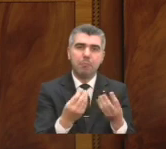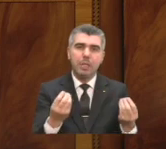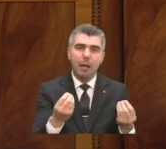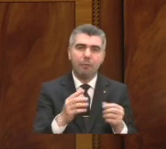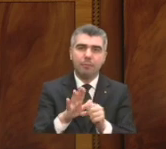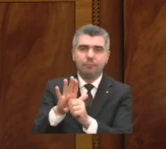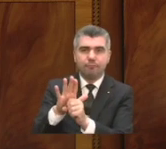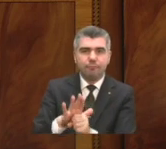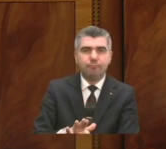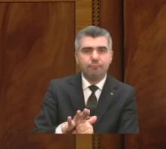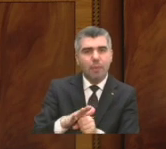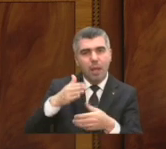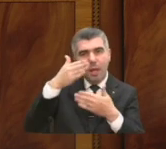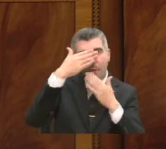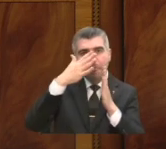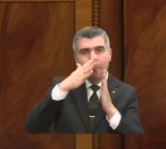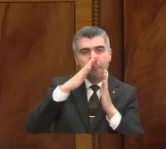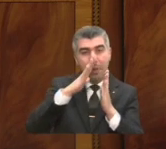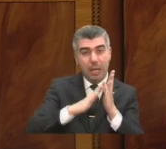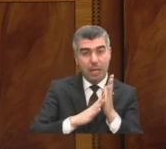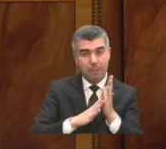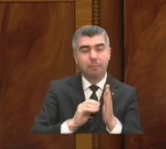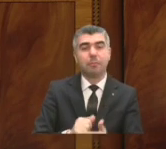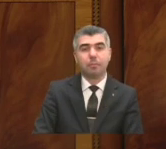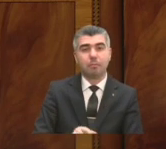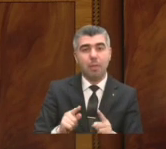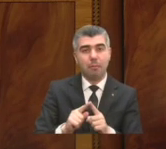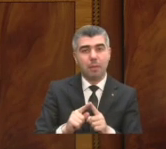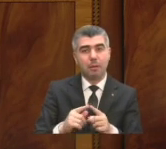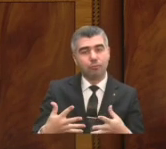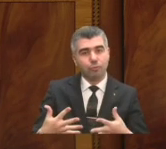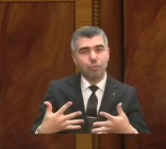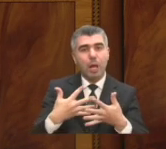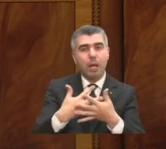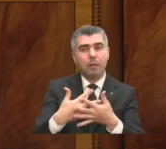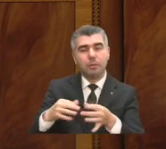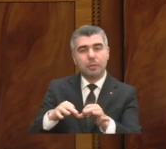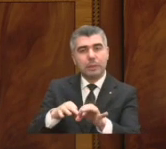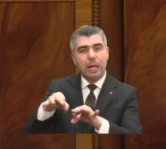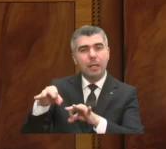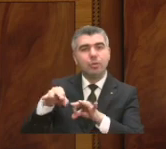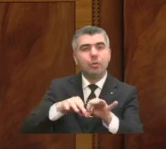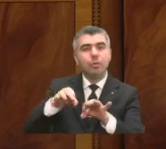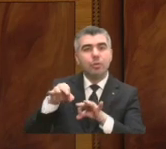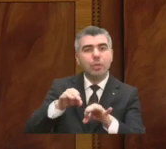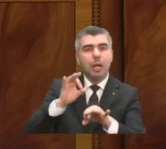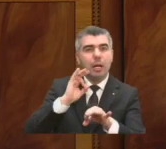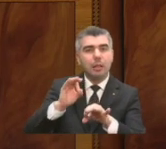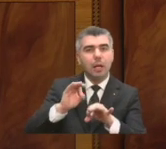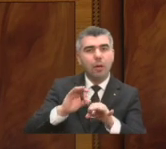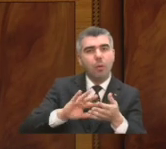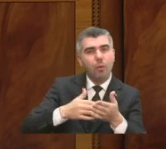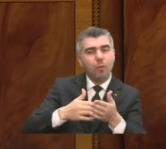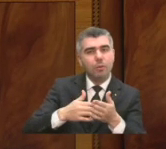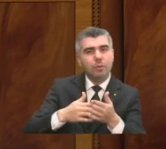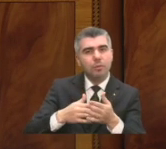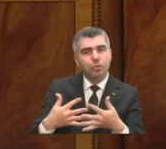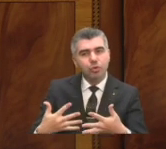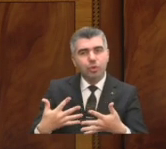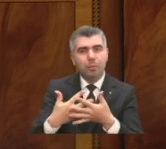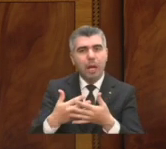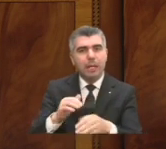بلدنا ومصالحه وإلى وضعية الشراكة الاستراتيجية التي تجمعنا مع الاتحاد